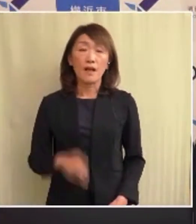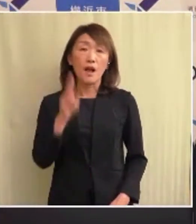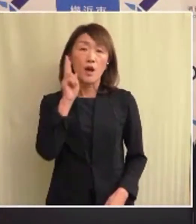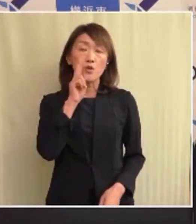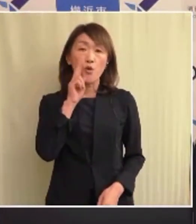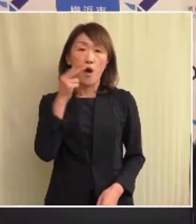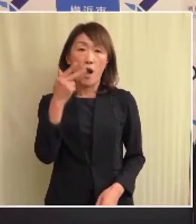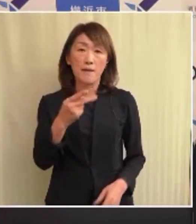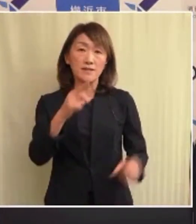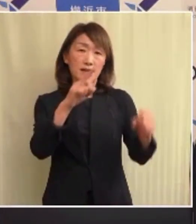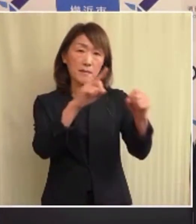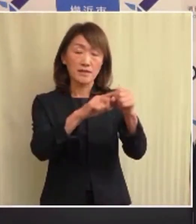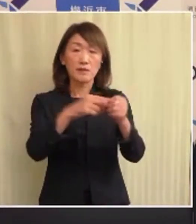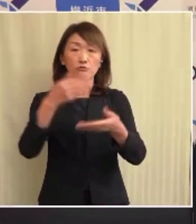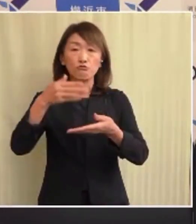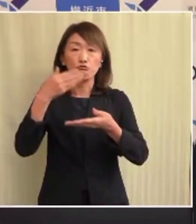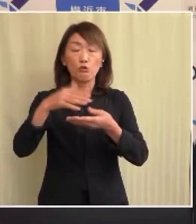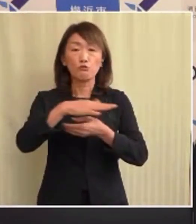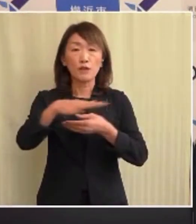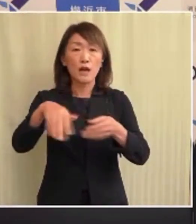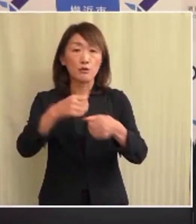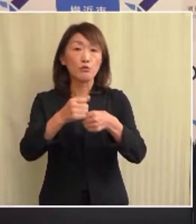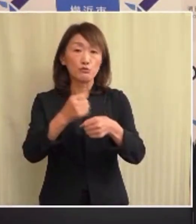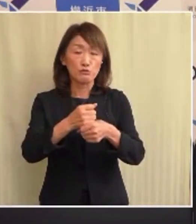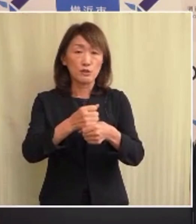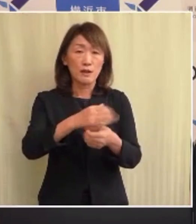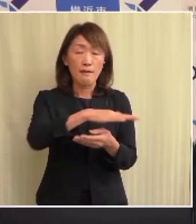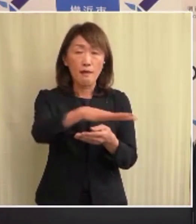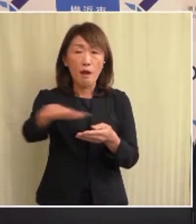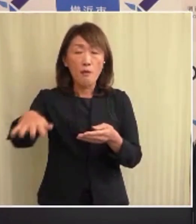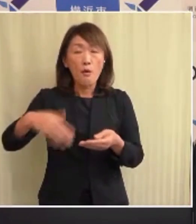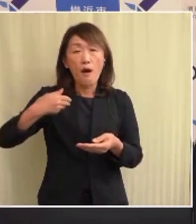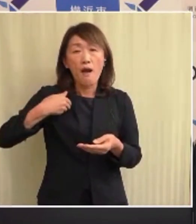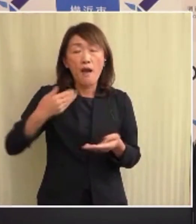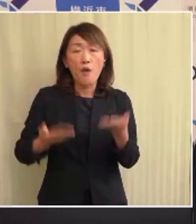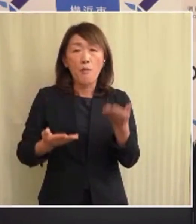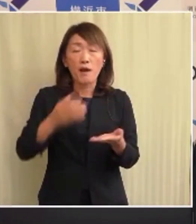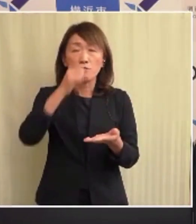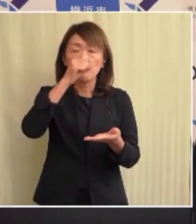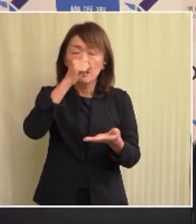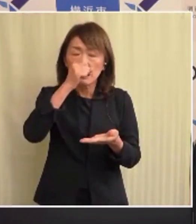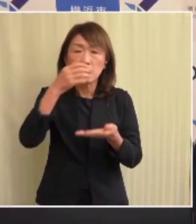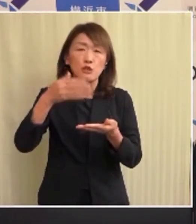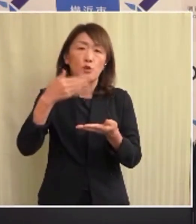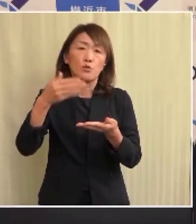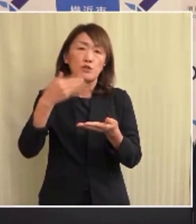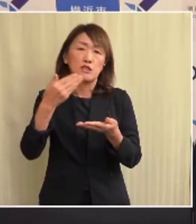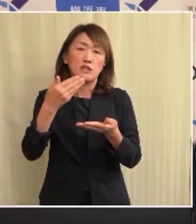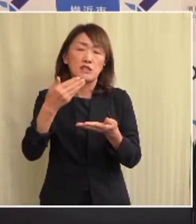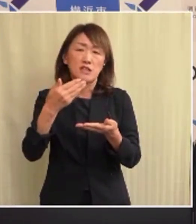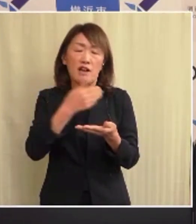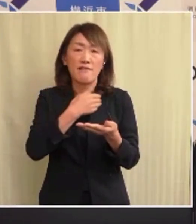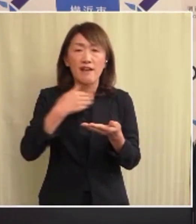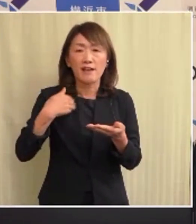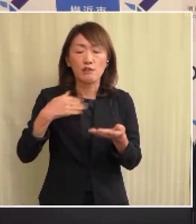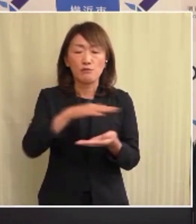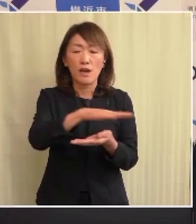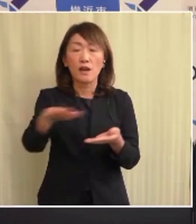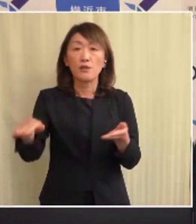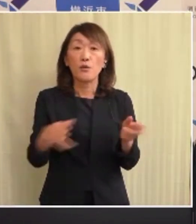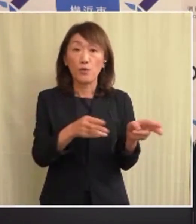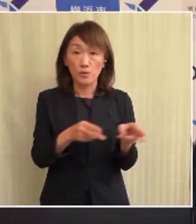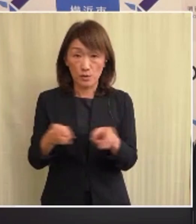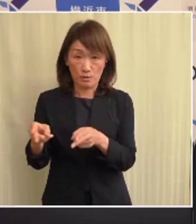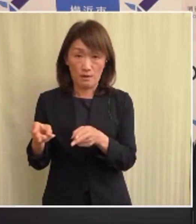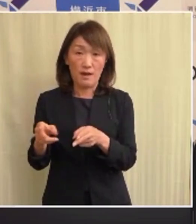す、食環境づくりなんですが、誰もが栄養バランスの良い食事を選択できる環境を整えることであ